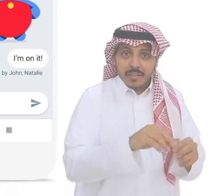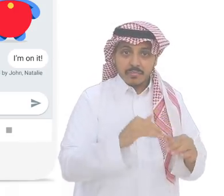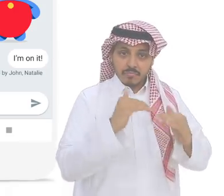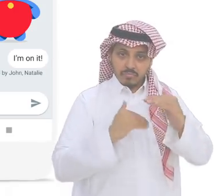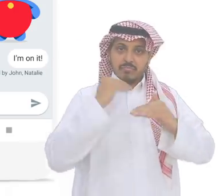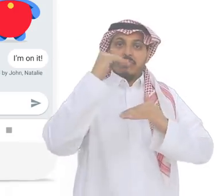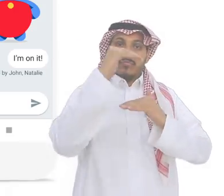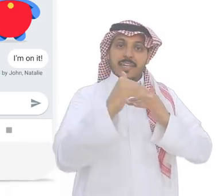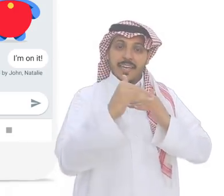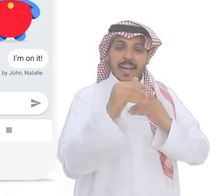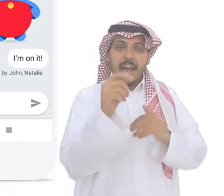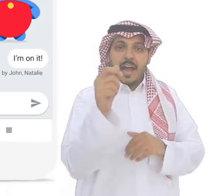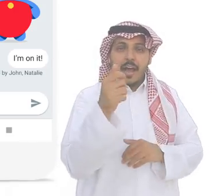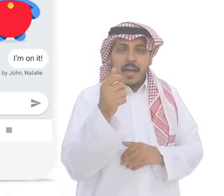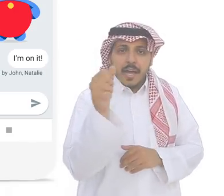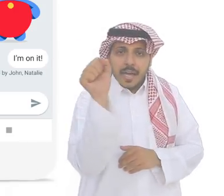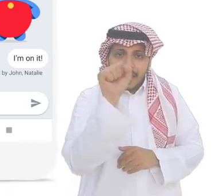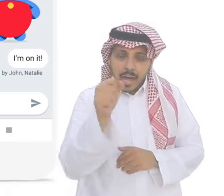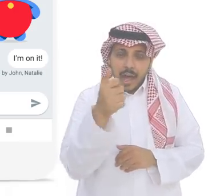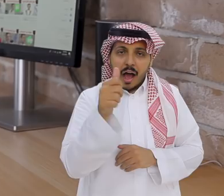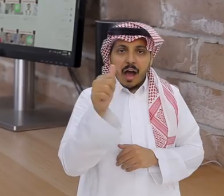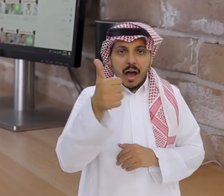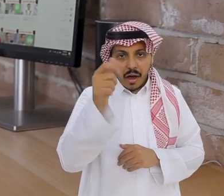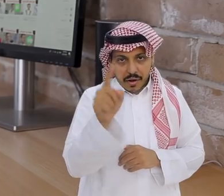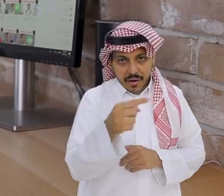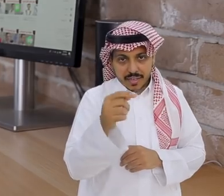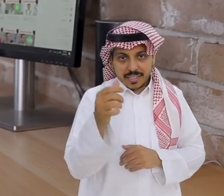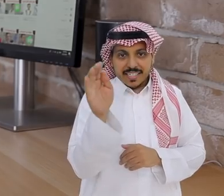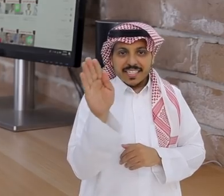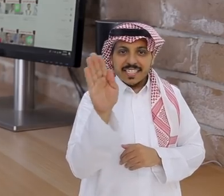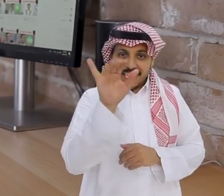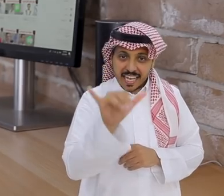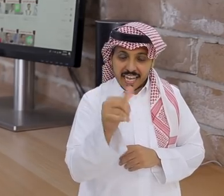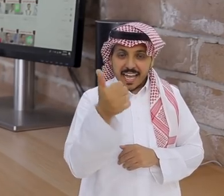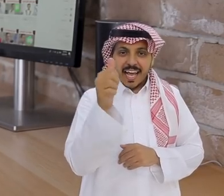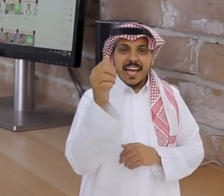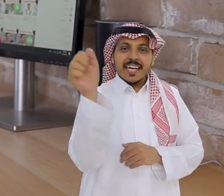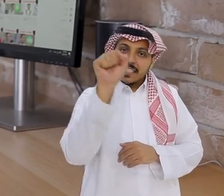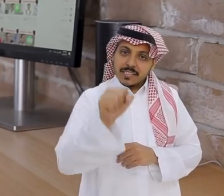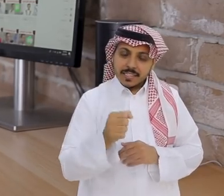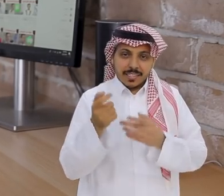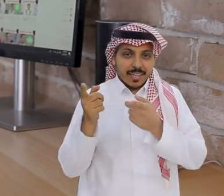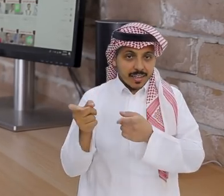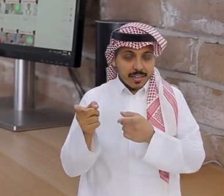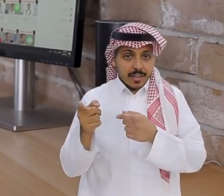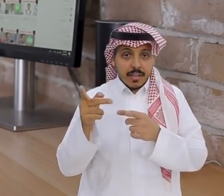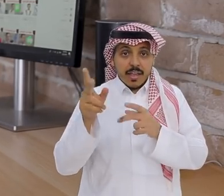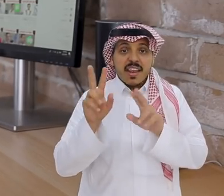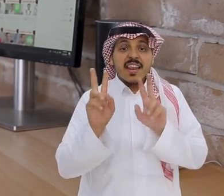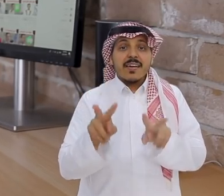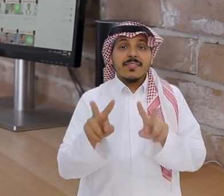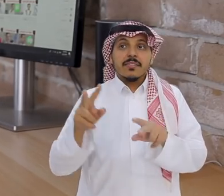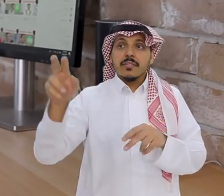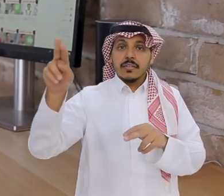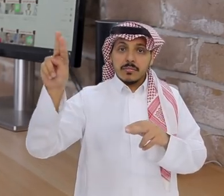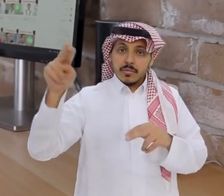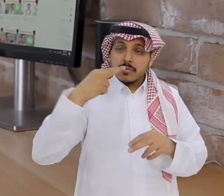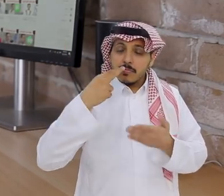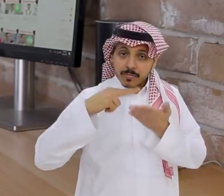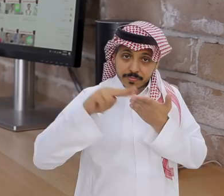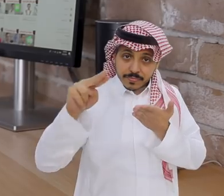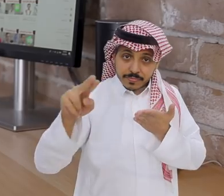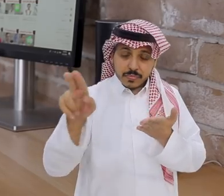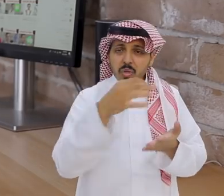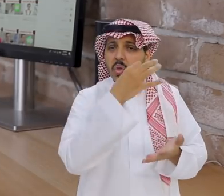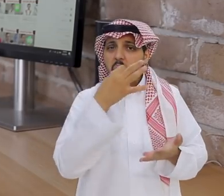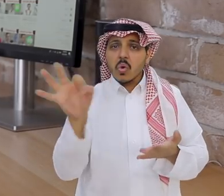تصير RCS Rich Communication Services، نفس الخدمات حقت المشغلين تستخدم لهذا التطبيق. نفس التطبيق